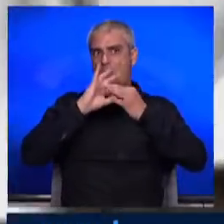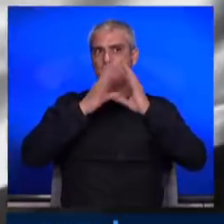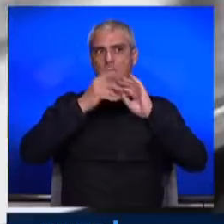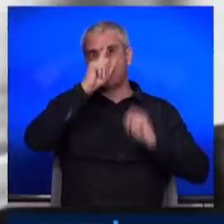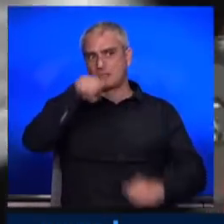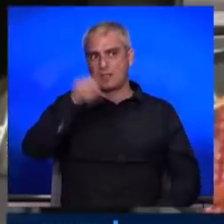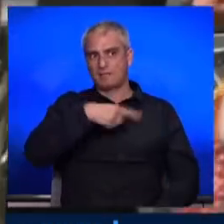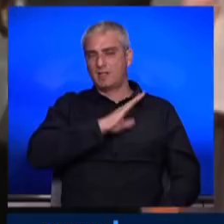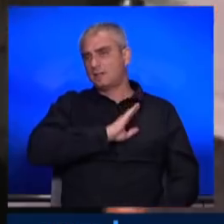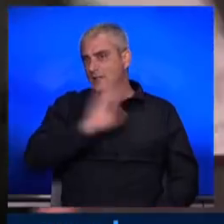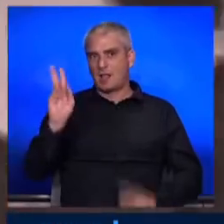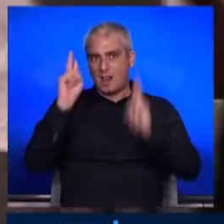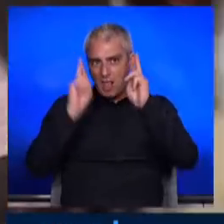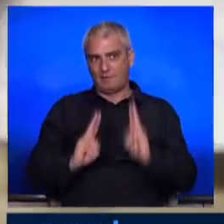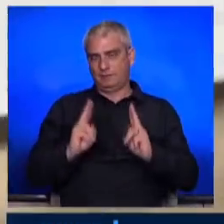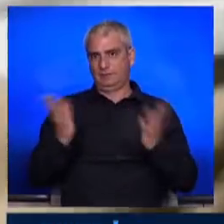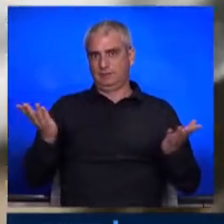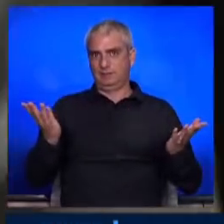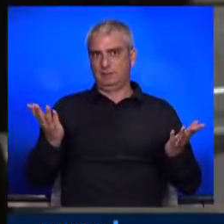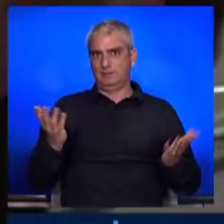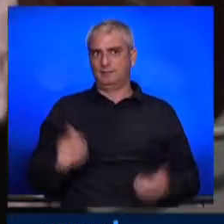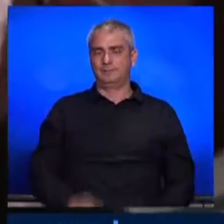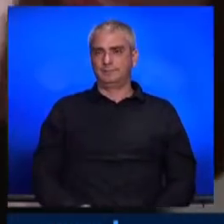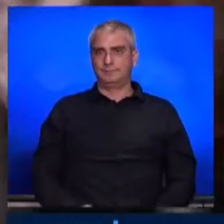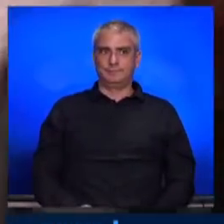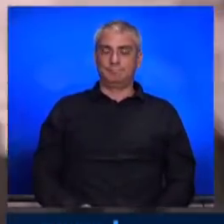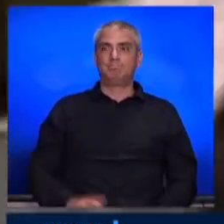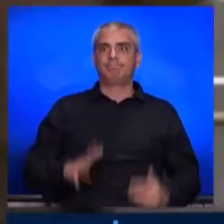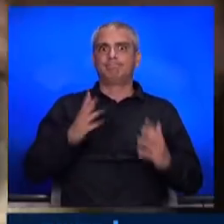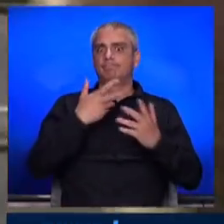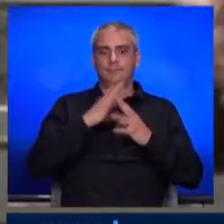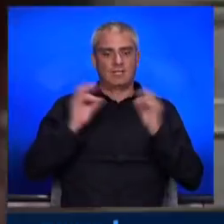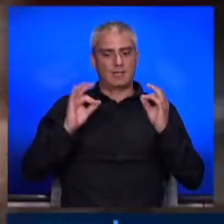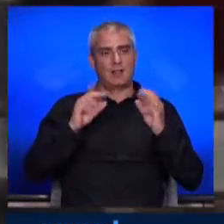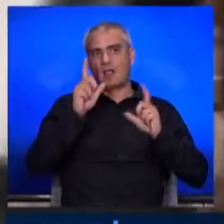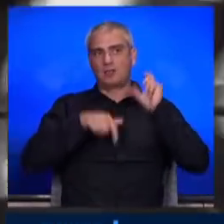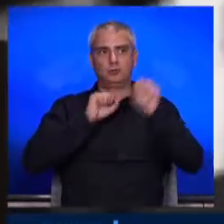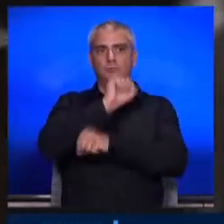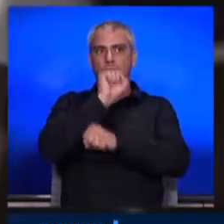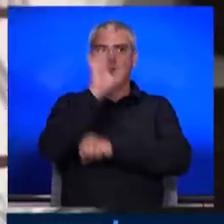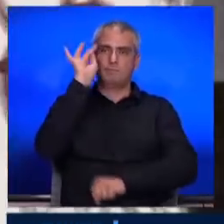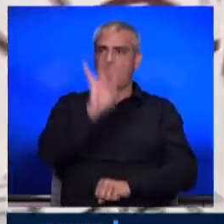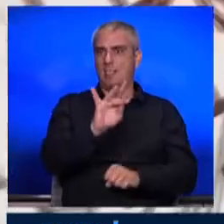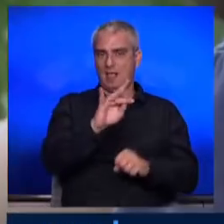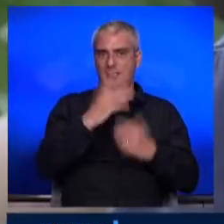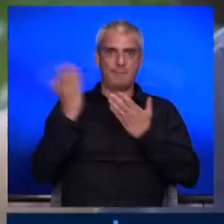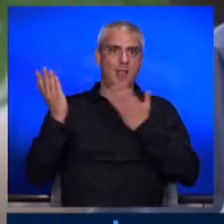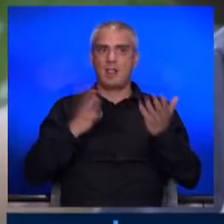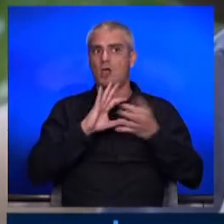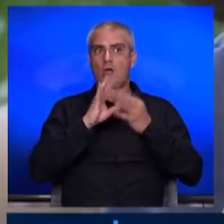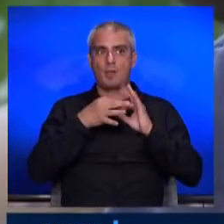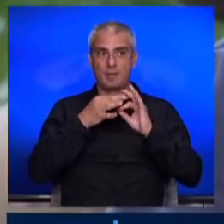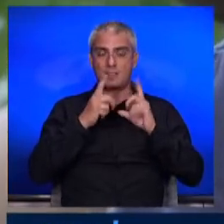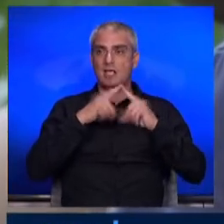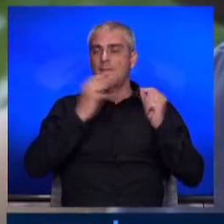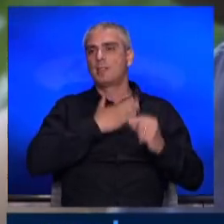טוקיו אולימפיקס! סטופ טוקיו אולימפיקס! עד מהרה התפתחה תנועה קולנית של מתנגדים לאירוח המשחקים. היפנים